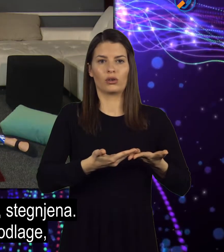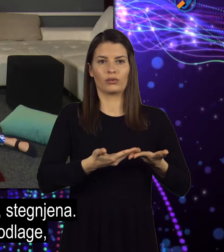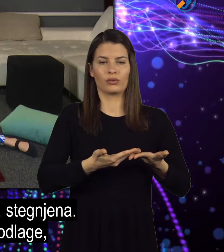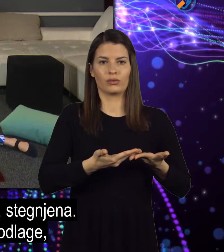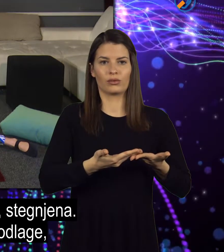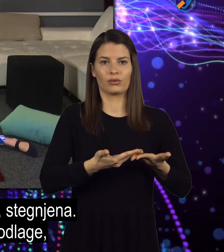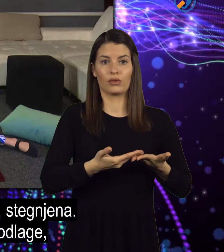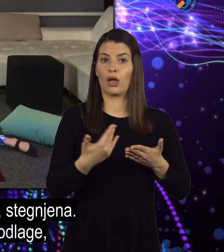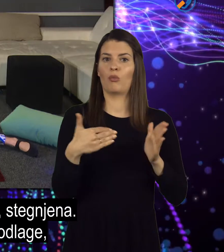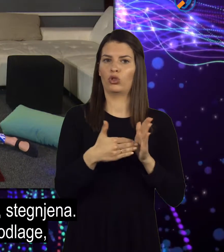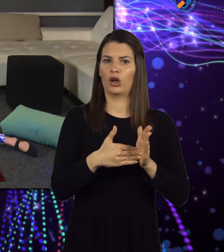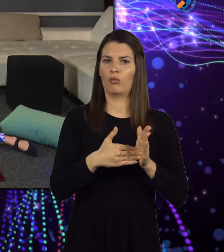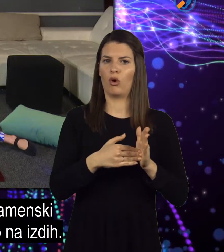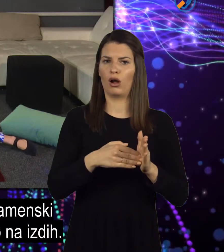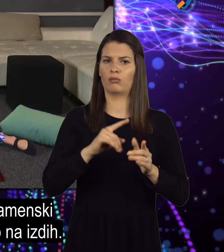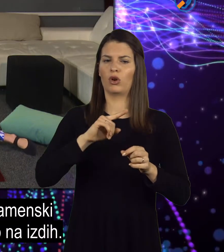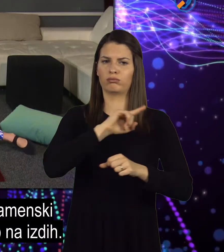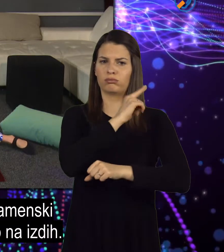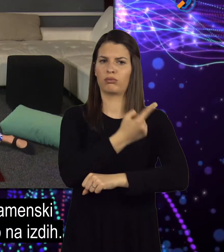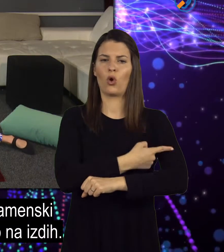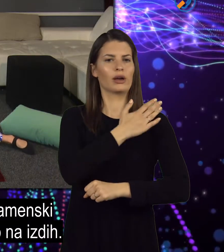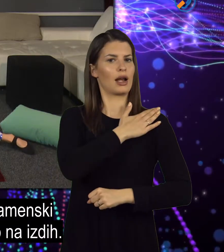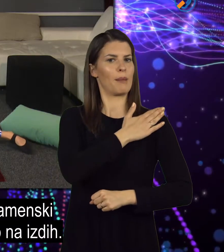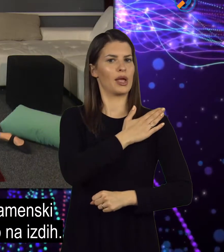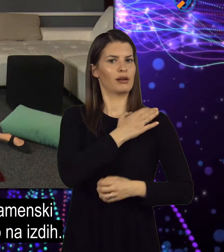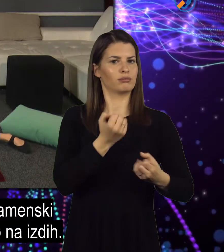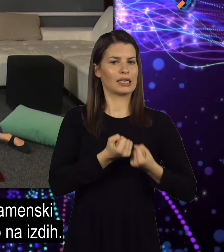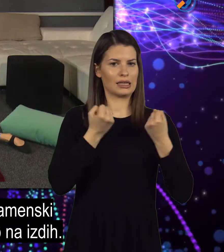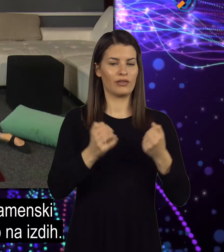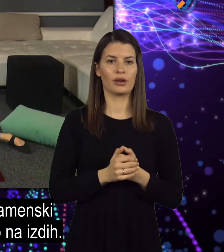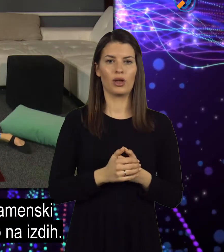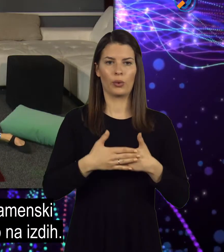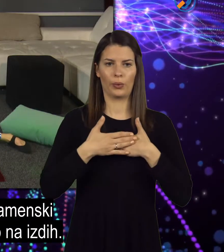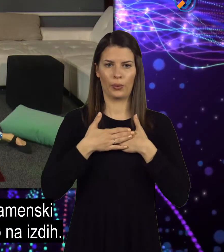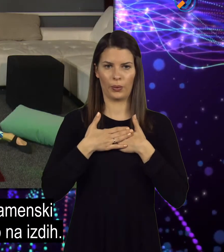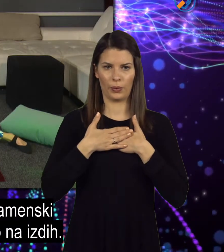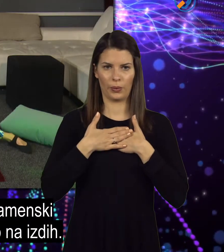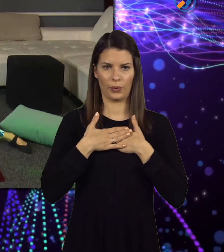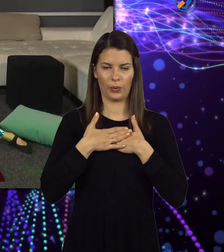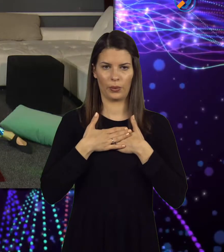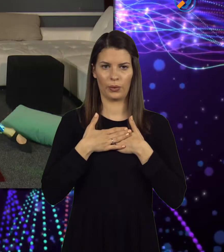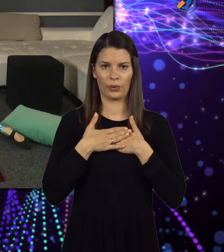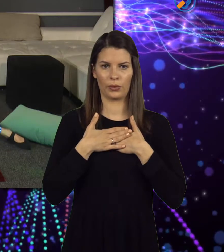odrineš od podlage. Rabimo čvrst ramenski obroč in gremo na izdih.